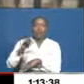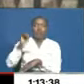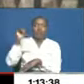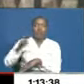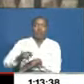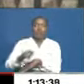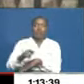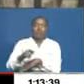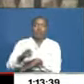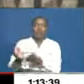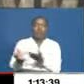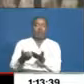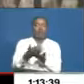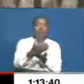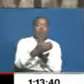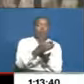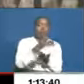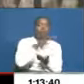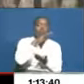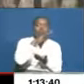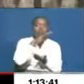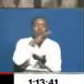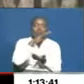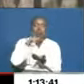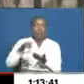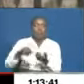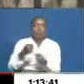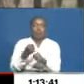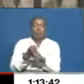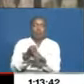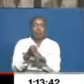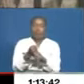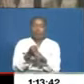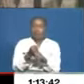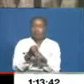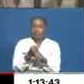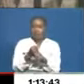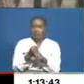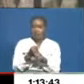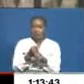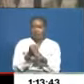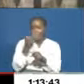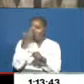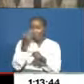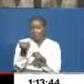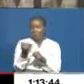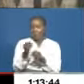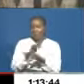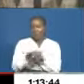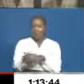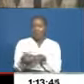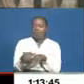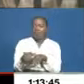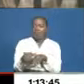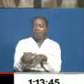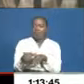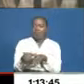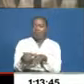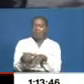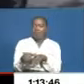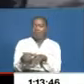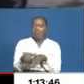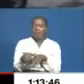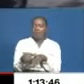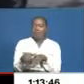kukota takataka. Haziwezi enda kufanya hiyo kazi kwa sababu kwamba insurance ya magari, bima